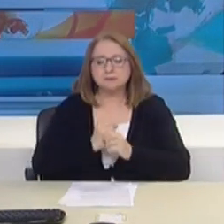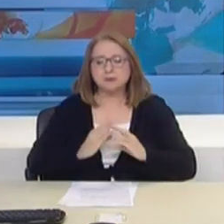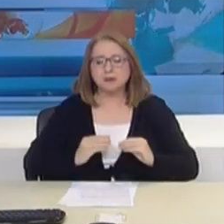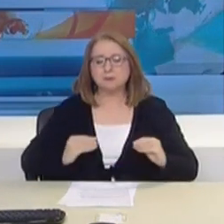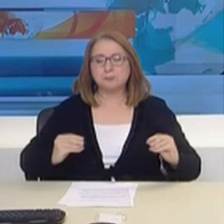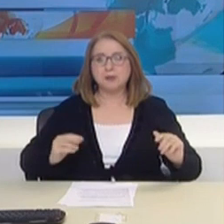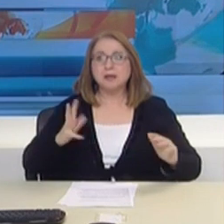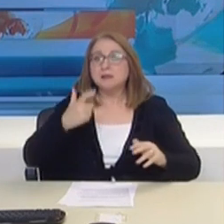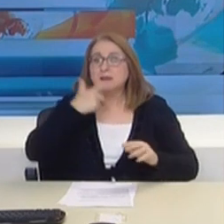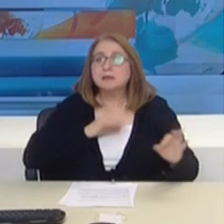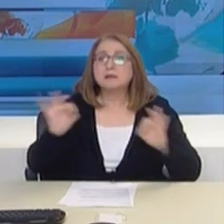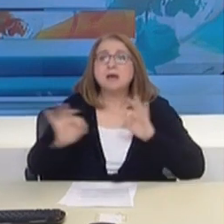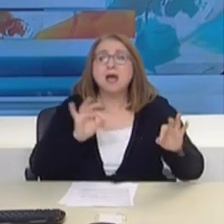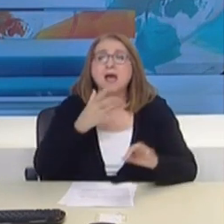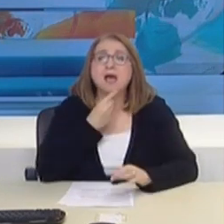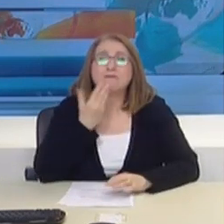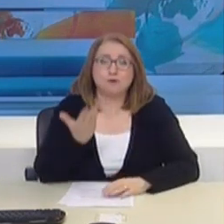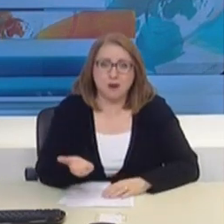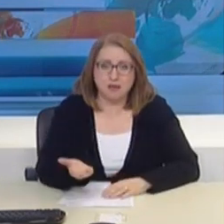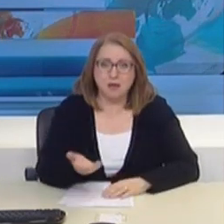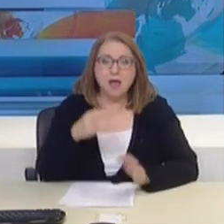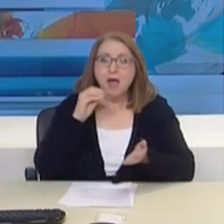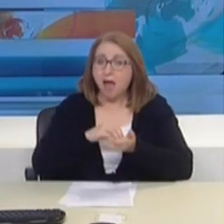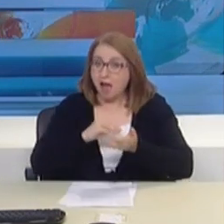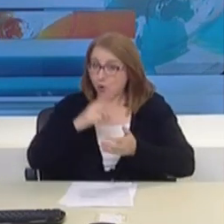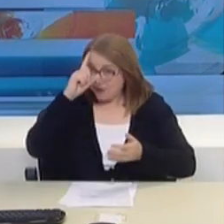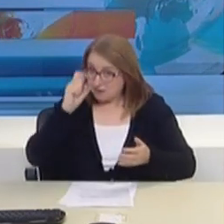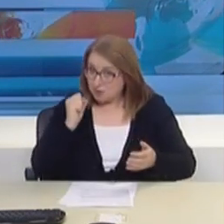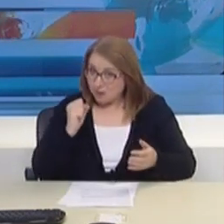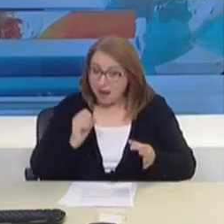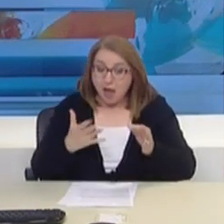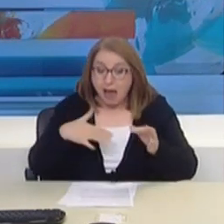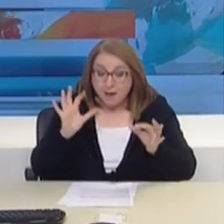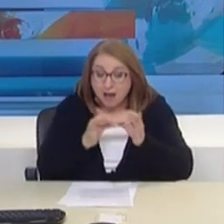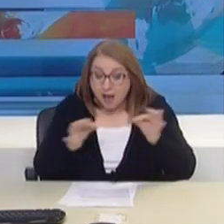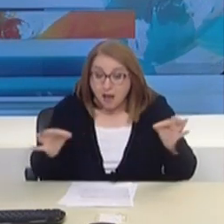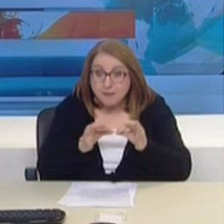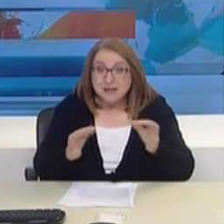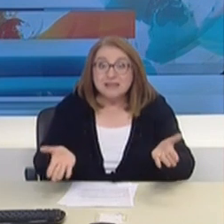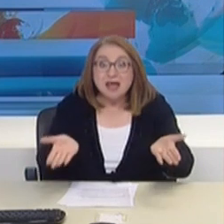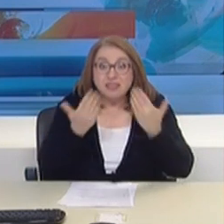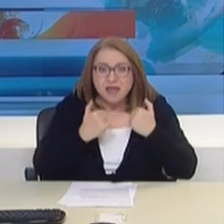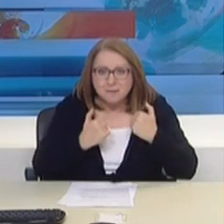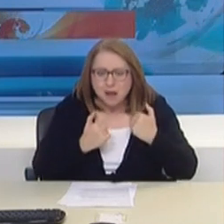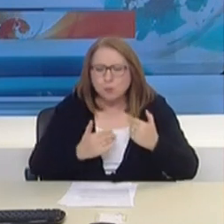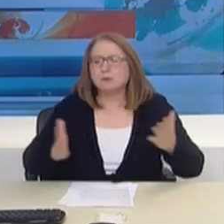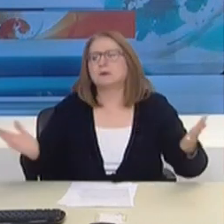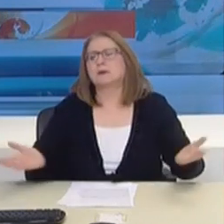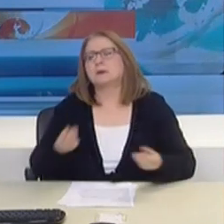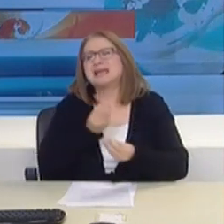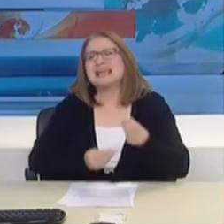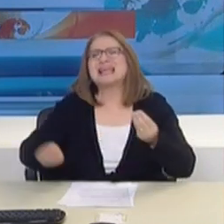Επιπρόσθετα, πρέπει να γνωρίζουμε καλά ότι χωρίς μέτρα ελέγχου, ο αριθμός των περιπτώσεων θα συνεχίσει να αυξάνεται